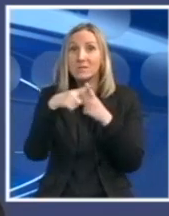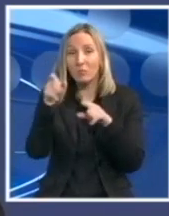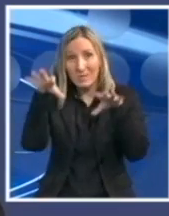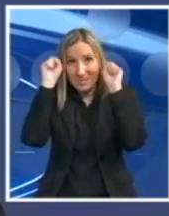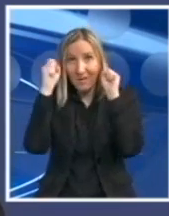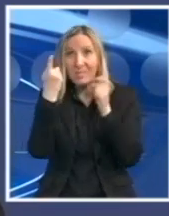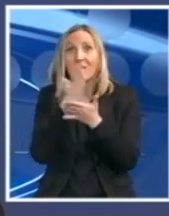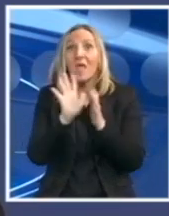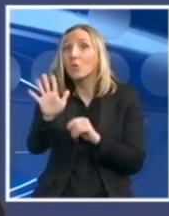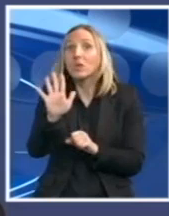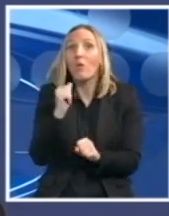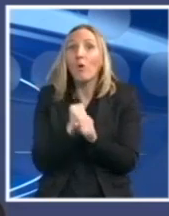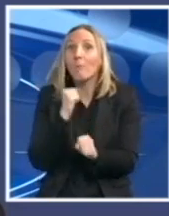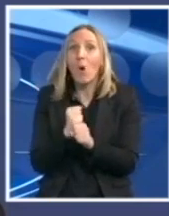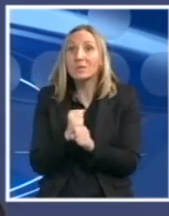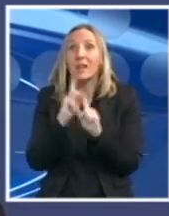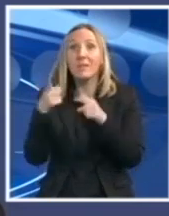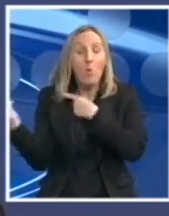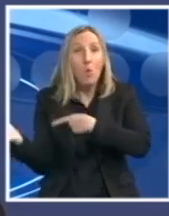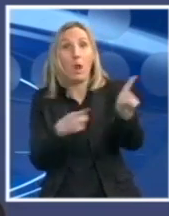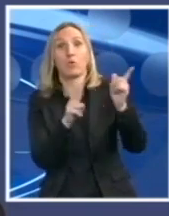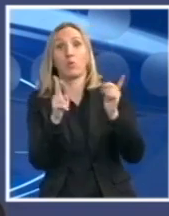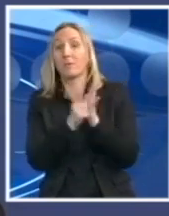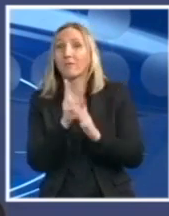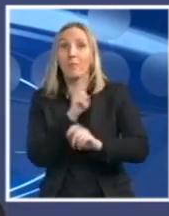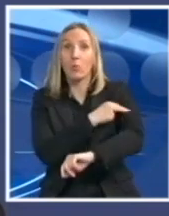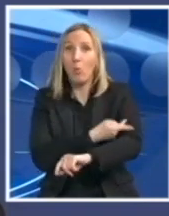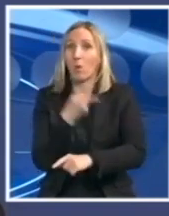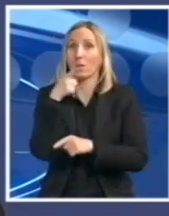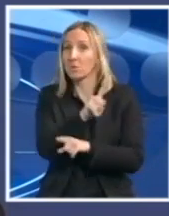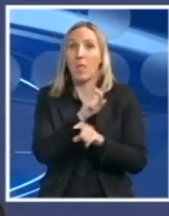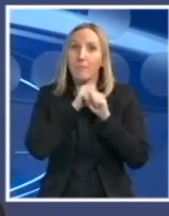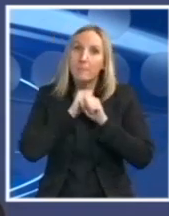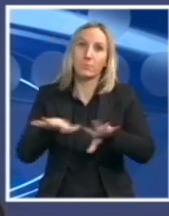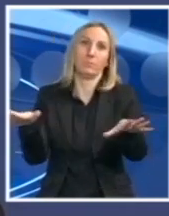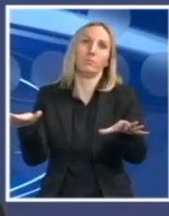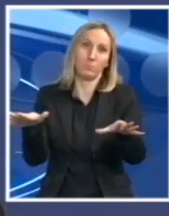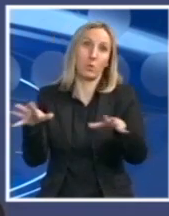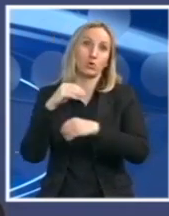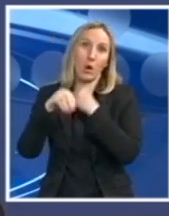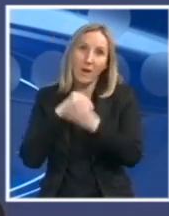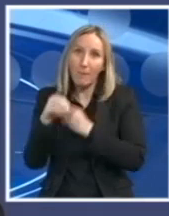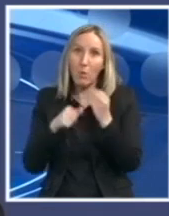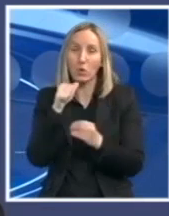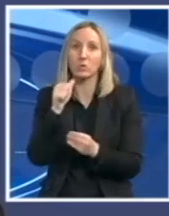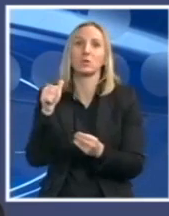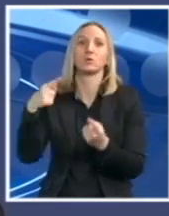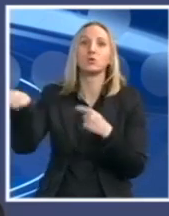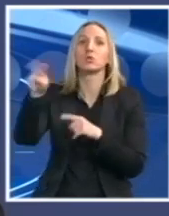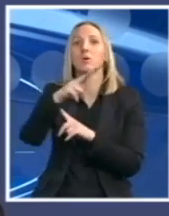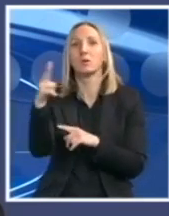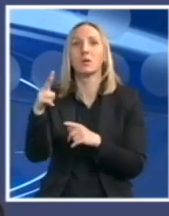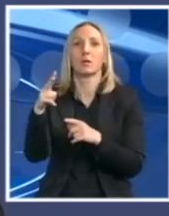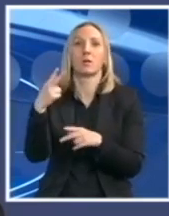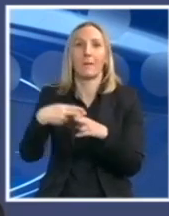deo svog poziva da se izoluju i da ne prošire infekciju kako na svoju porodicu, tako i na